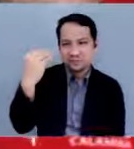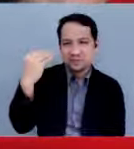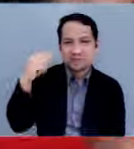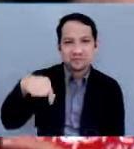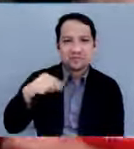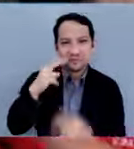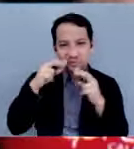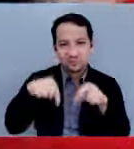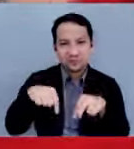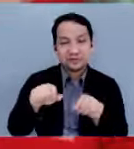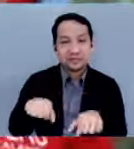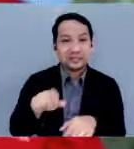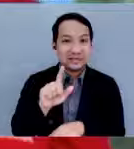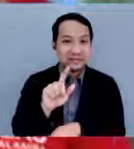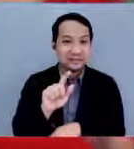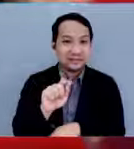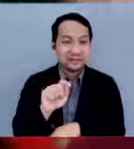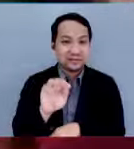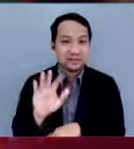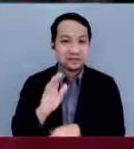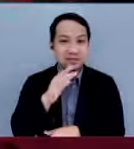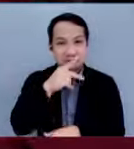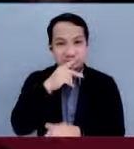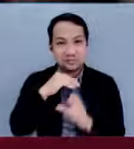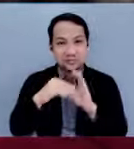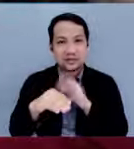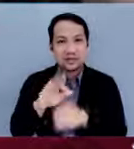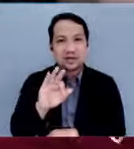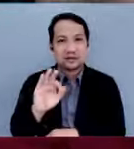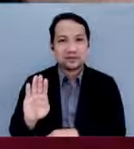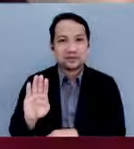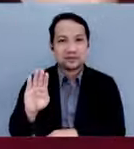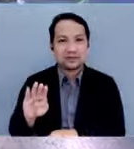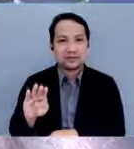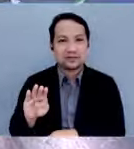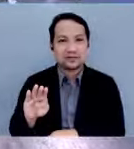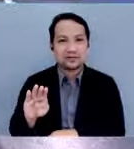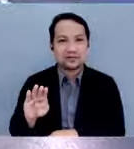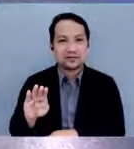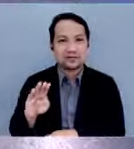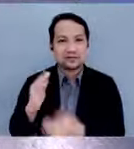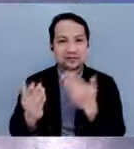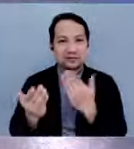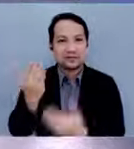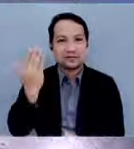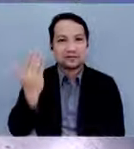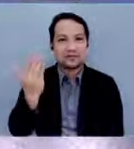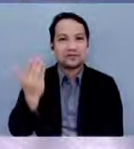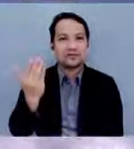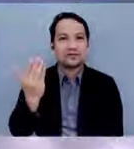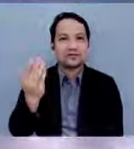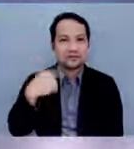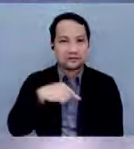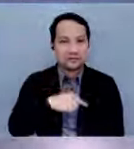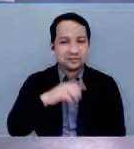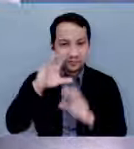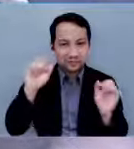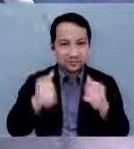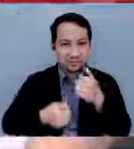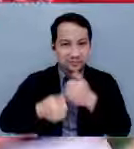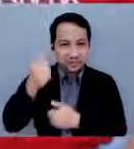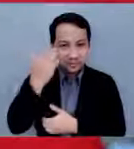ating programa, i-private message lamang po yan sa aming official Facebook page. That is Good Morning Kapatid. Pang malakas sa selfie, mas wagi po